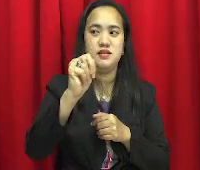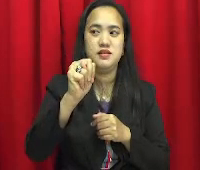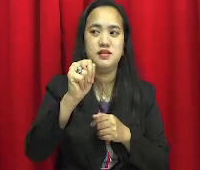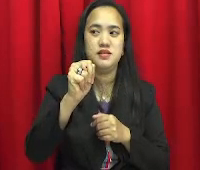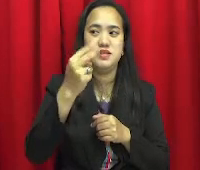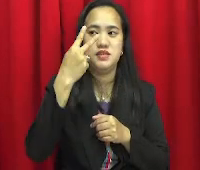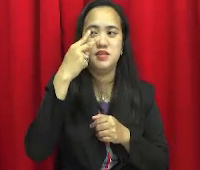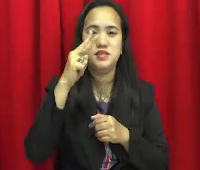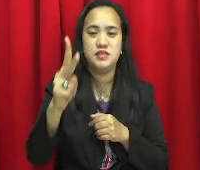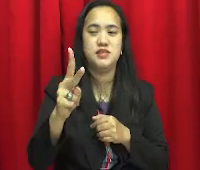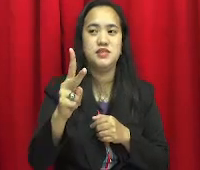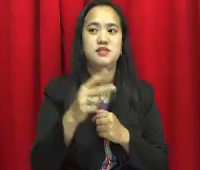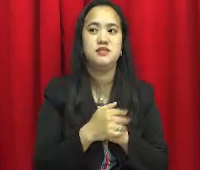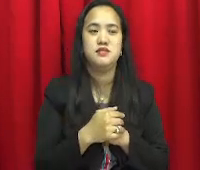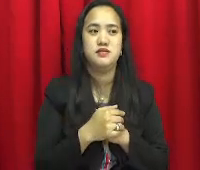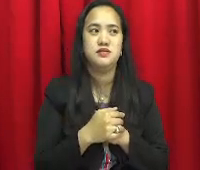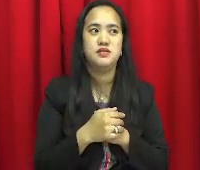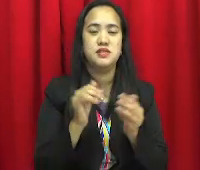na damitan.